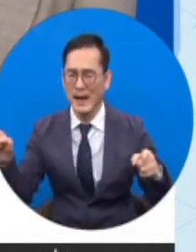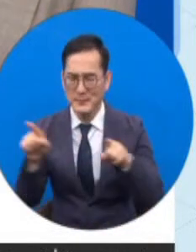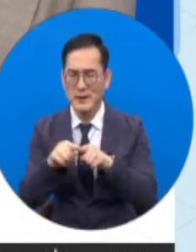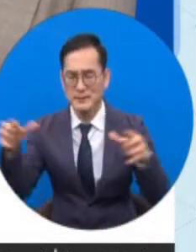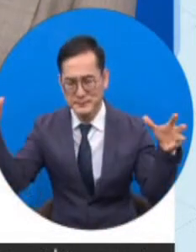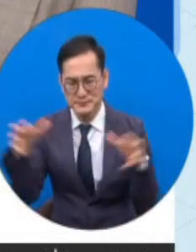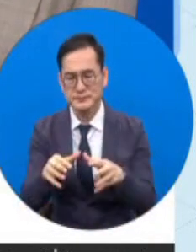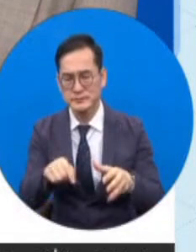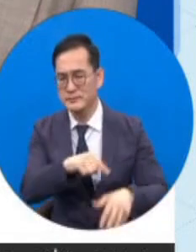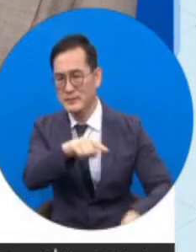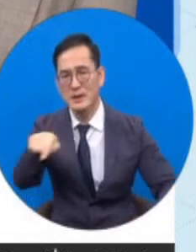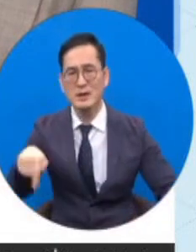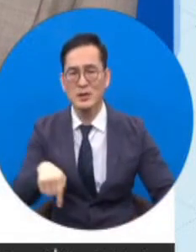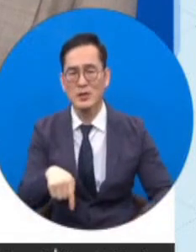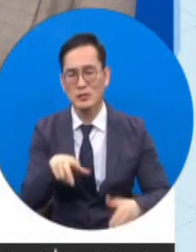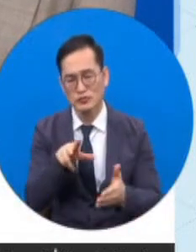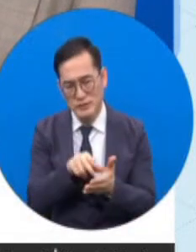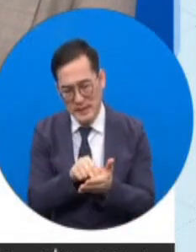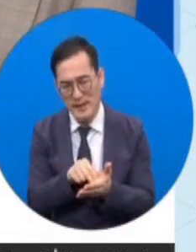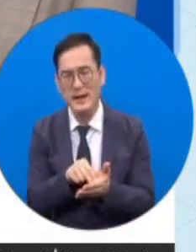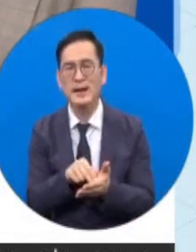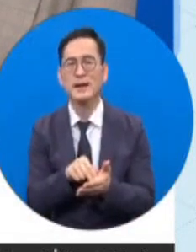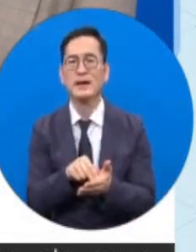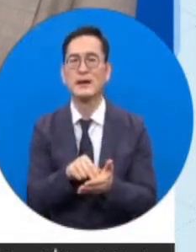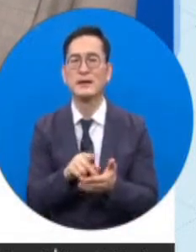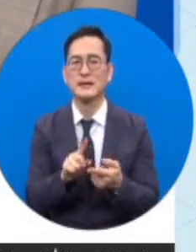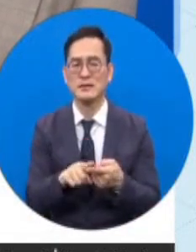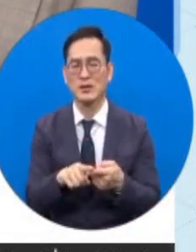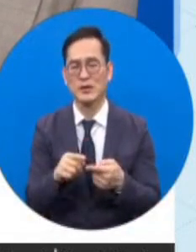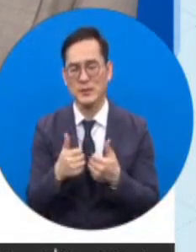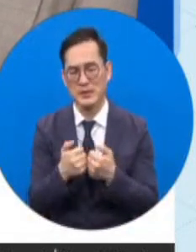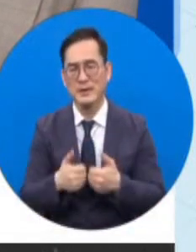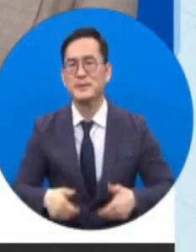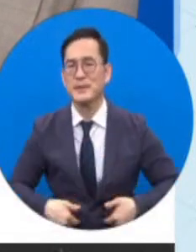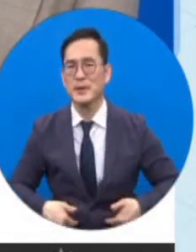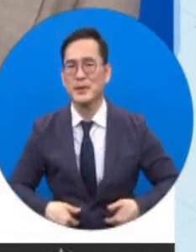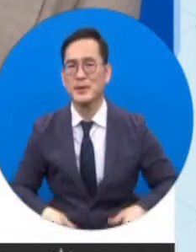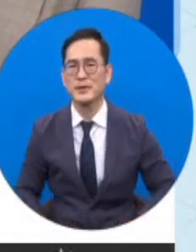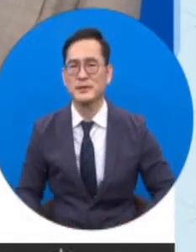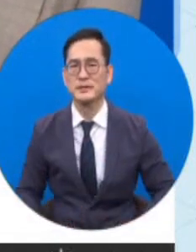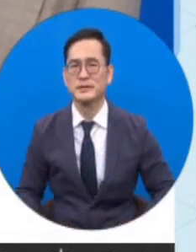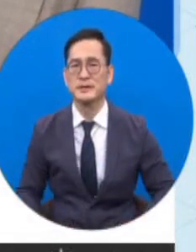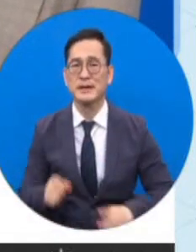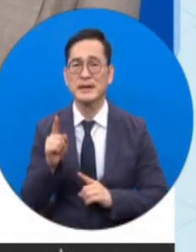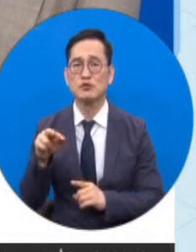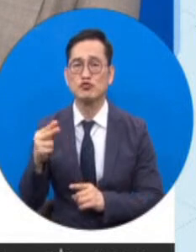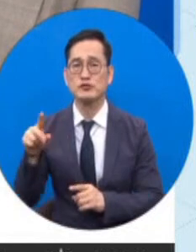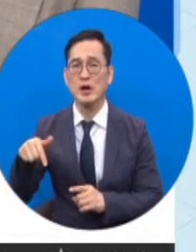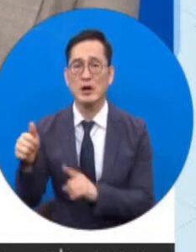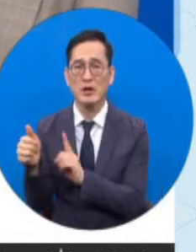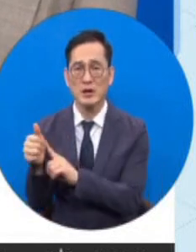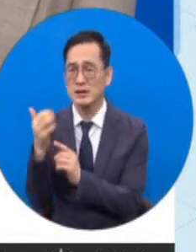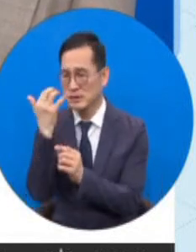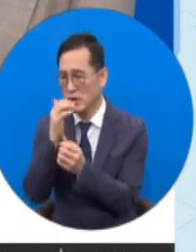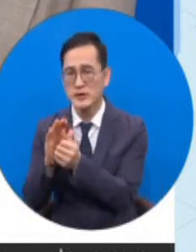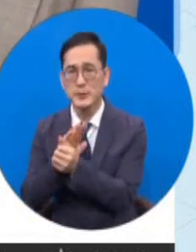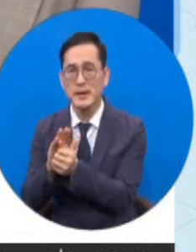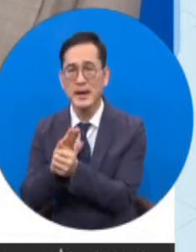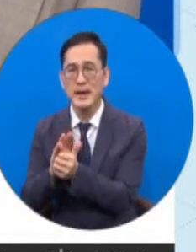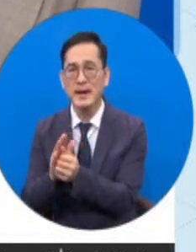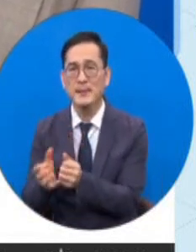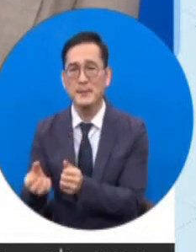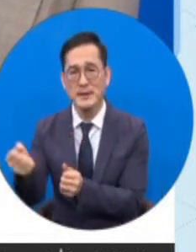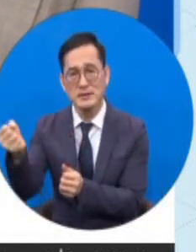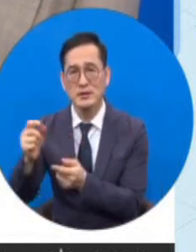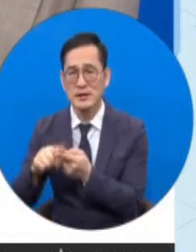억제기 가 있었다고 하지만 정식 고발이 된 조치 이기도 합니다 이준섭 대표 같은 경우에는 그리고 성접대를 받았는지 와 관련해서 수사가 지지부진한